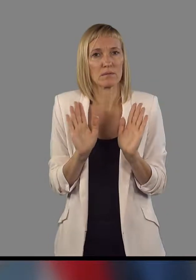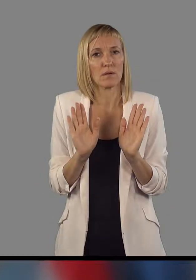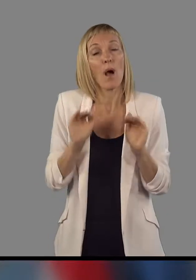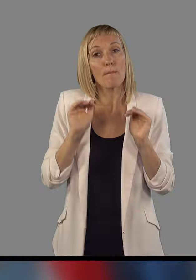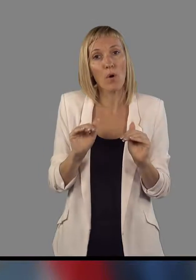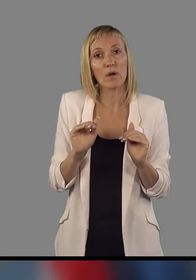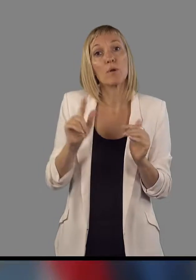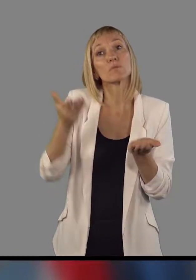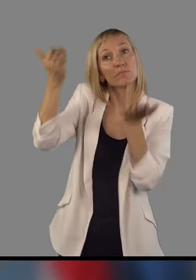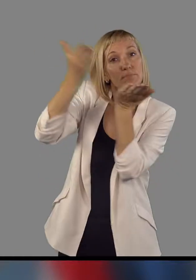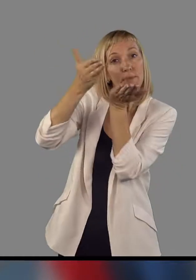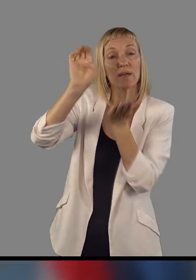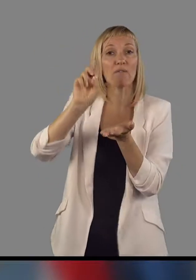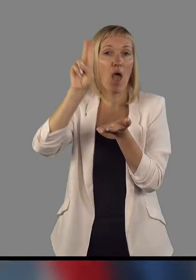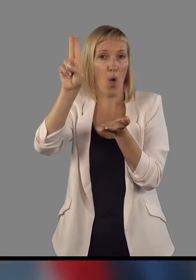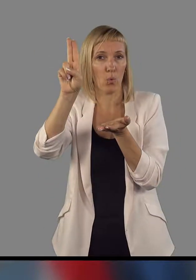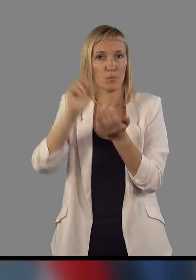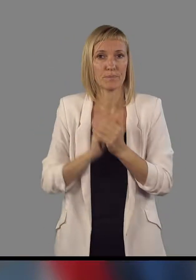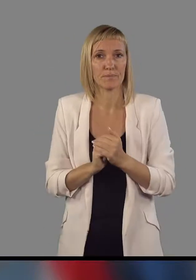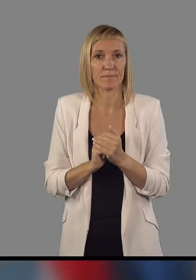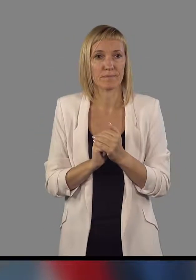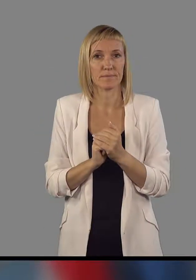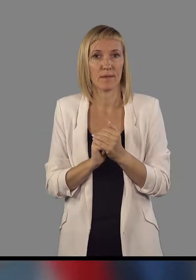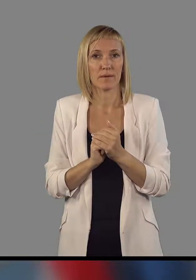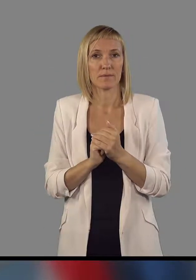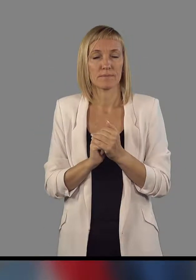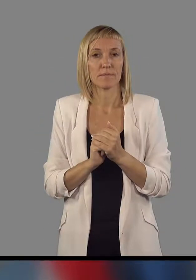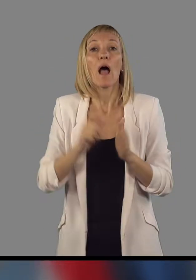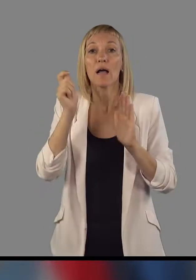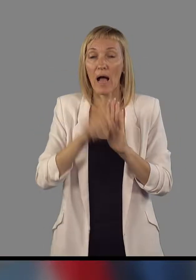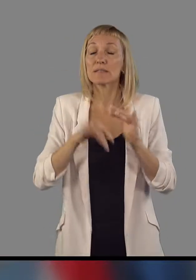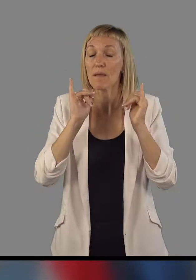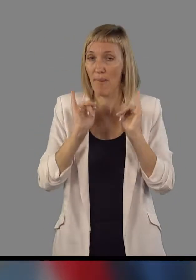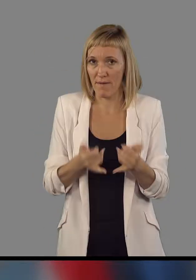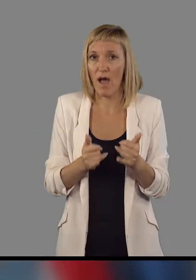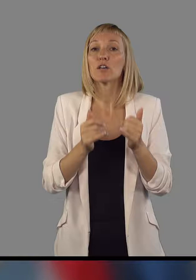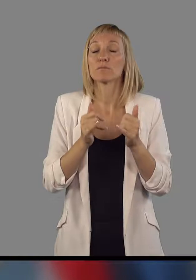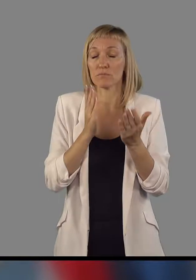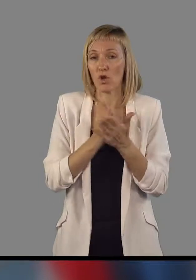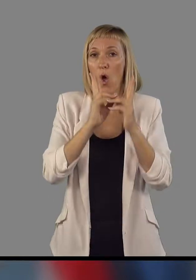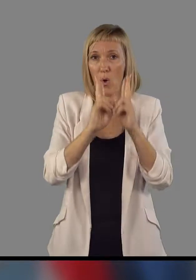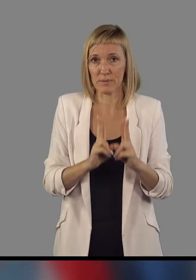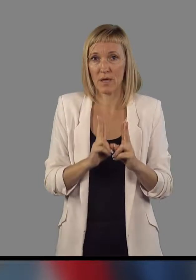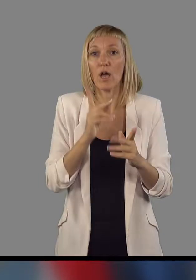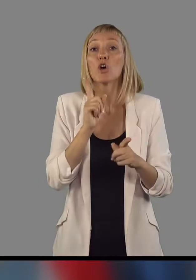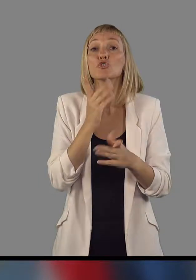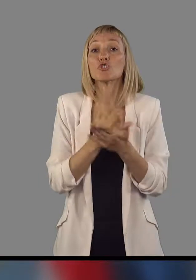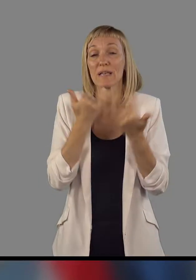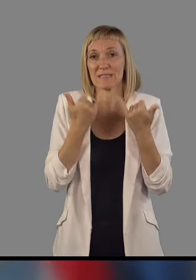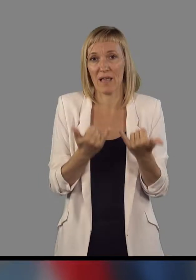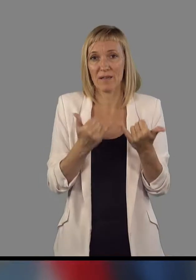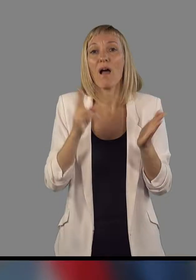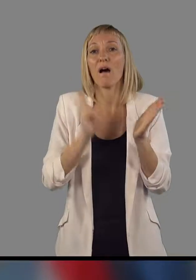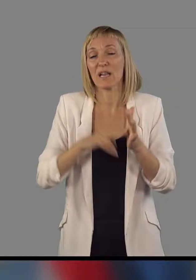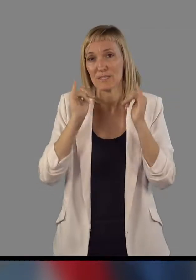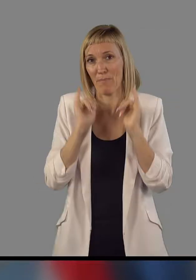zakonodaje, pa vendarle nas evropska zakonodaja pri tem omejuje. Kazni pa so že